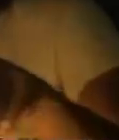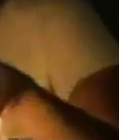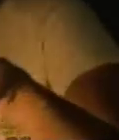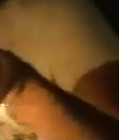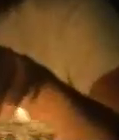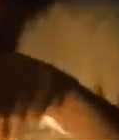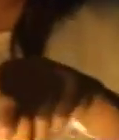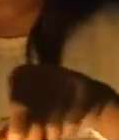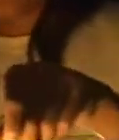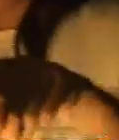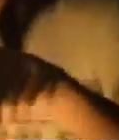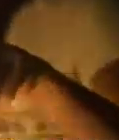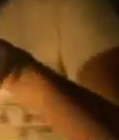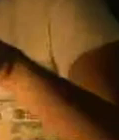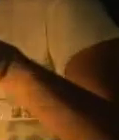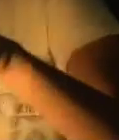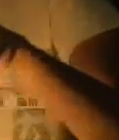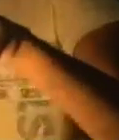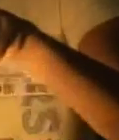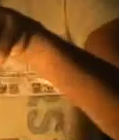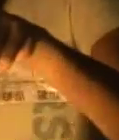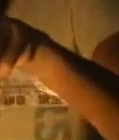なんか飛びそう。